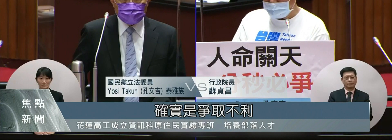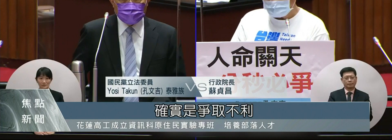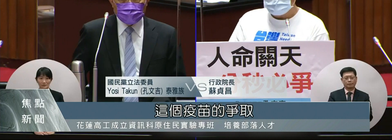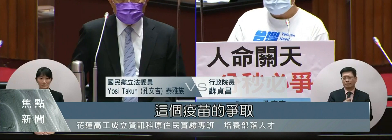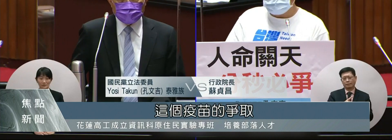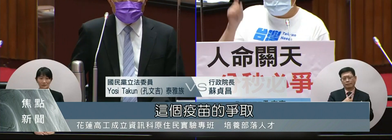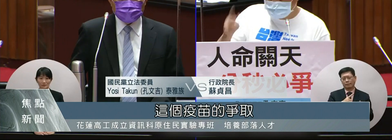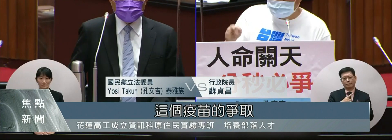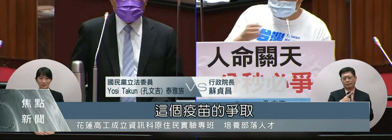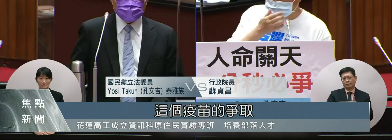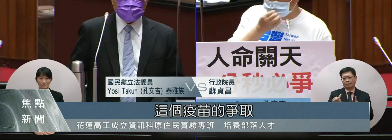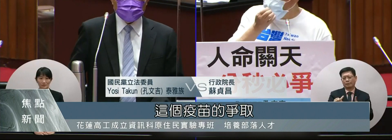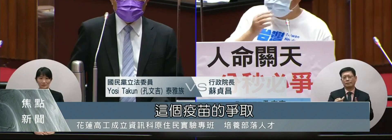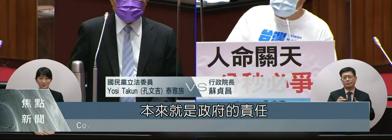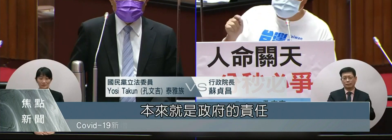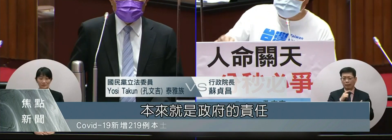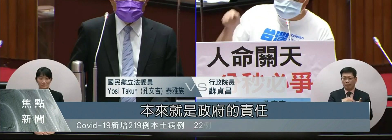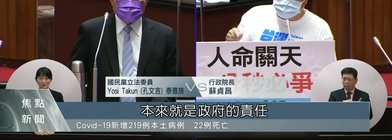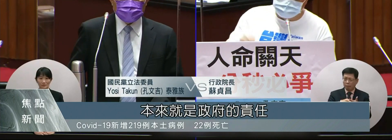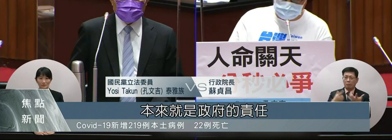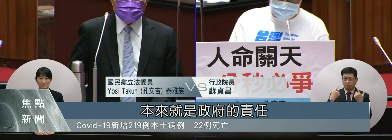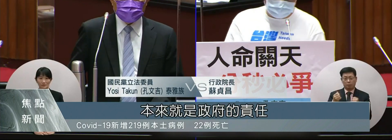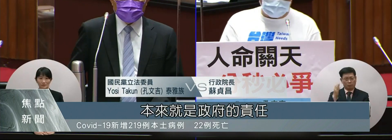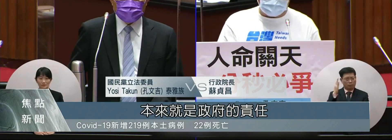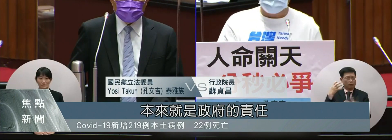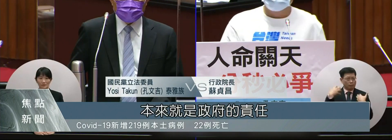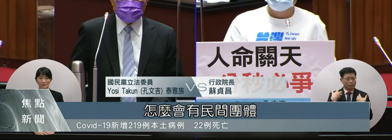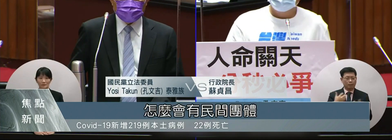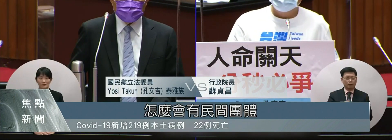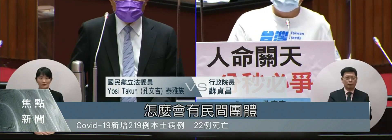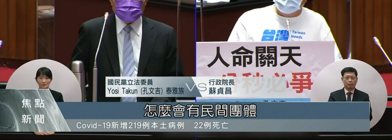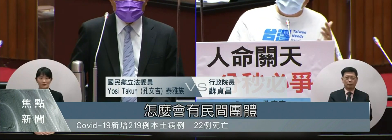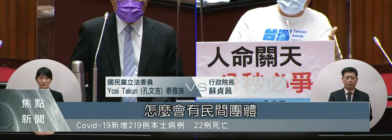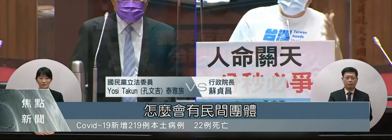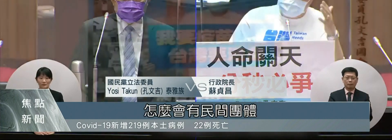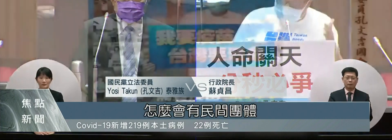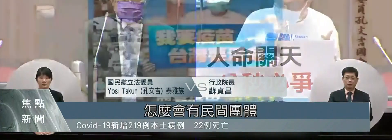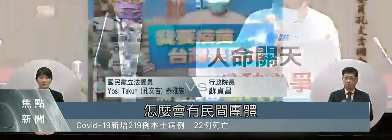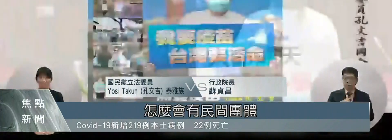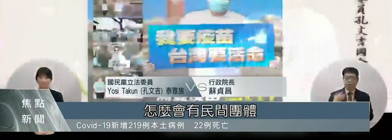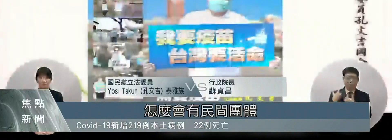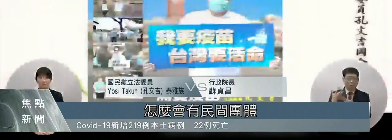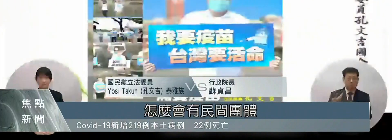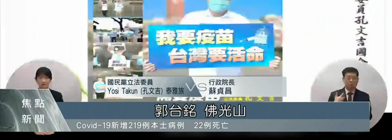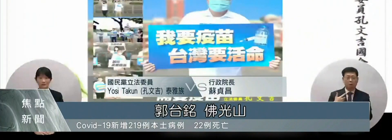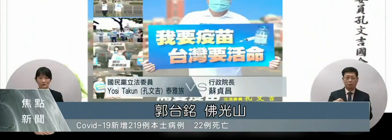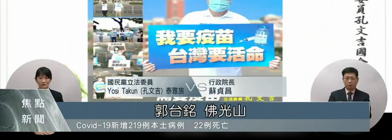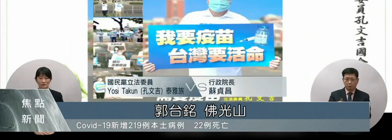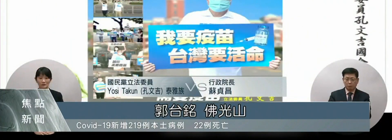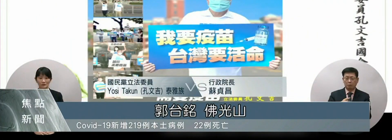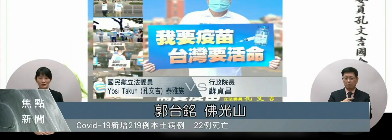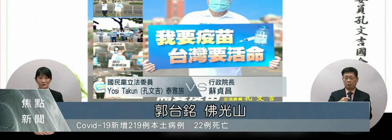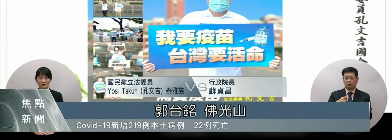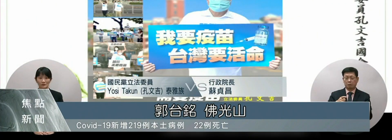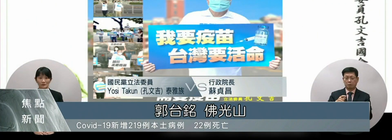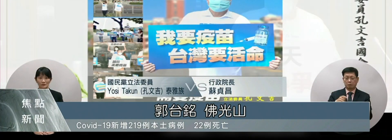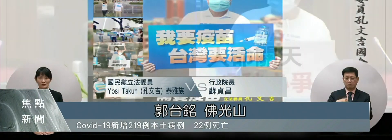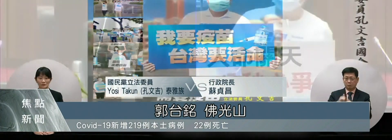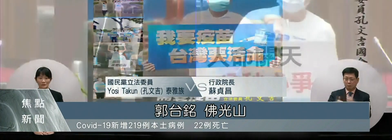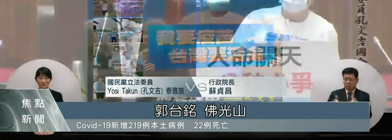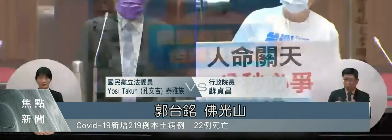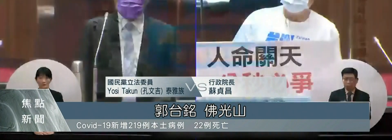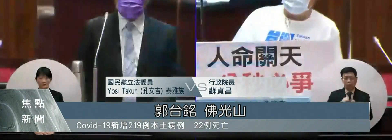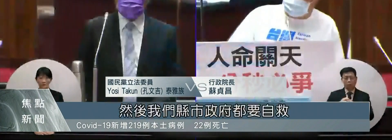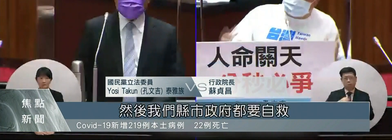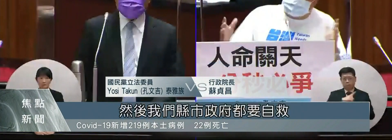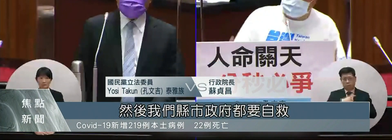了。这个疫苗的争取本来就是政府的责任啊，怎么会由民间团体郭台铭啊、佛光山